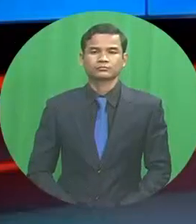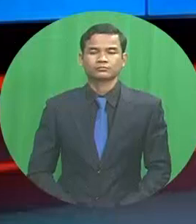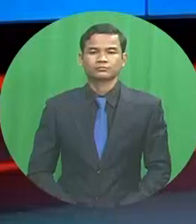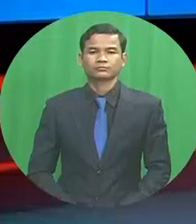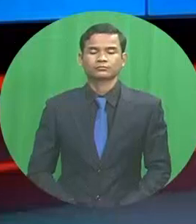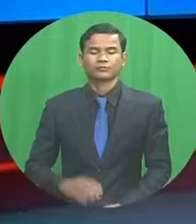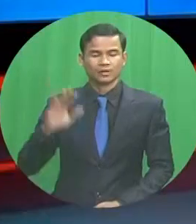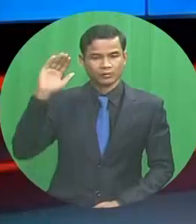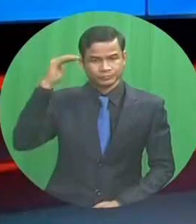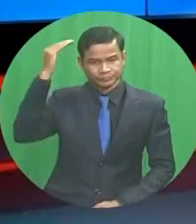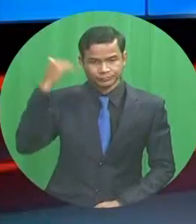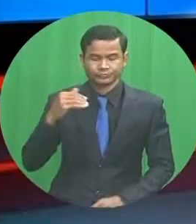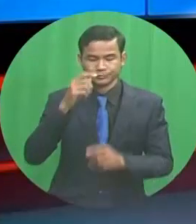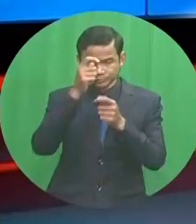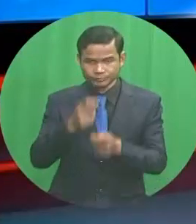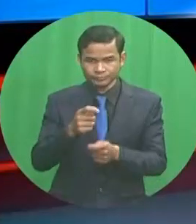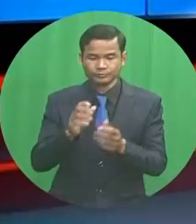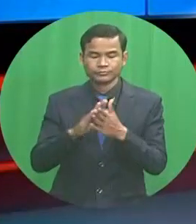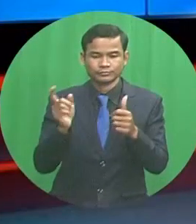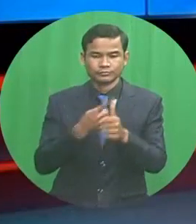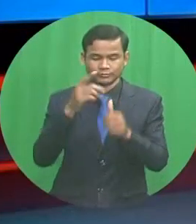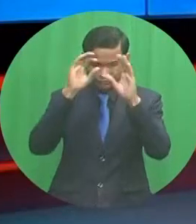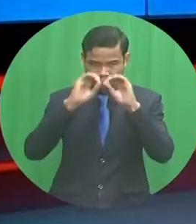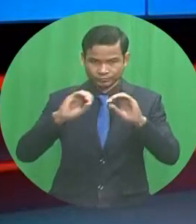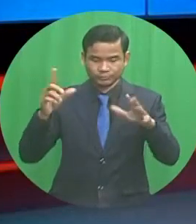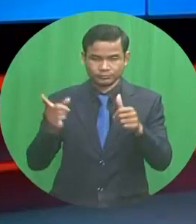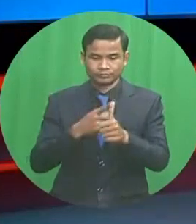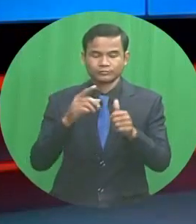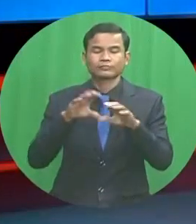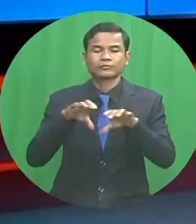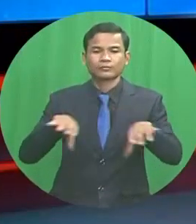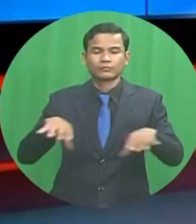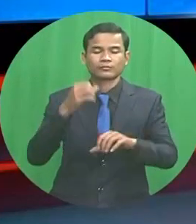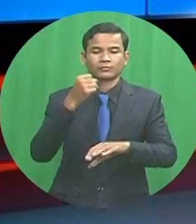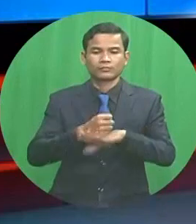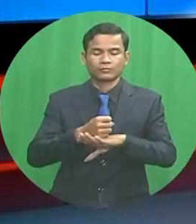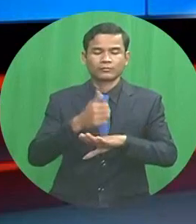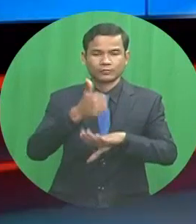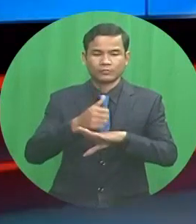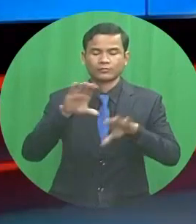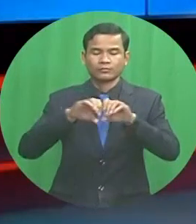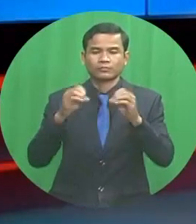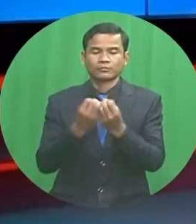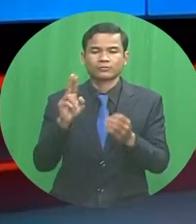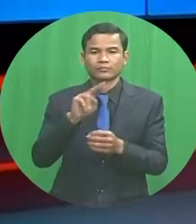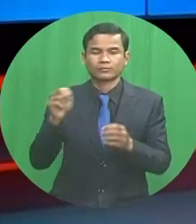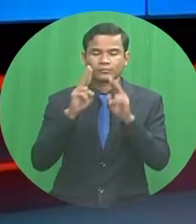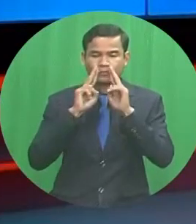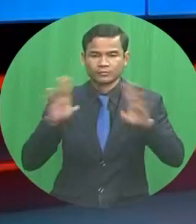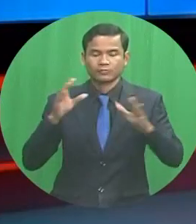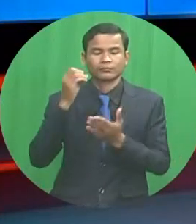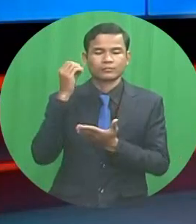បាទទូរទស្សនិកជនជាទីគោរពផ្ដាំព័ត៌មានជាដំបូងគេនេះដែរគឺអគ្គលេខាធិការអង្គការសហប្រជាជាតិបានអំពាវនាវជំនួយទឹ